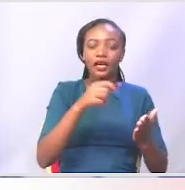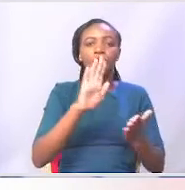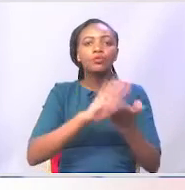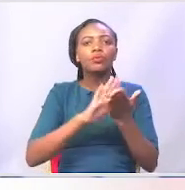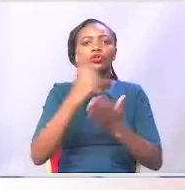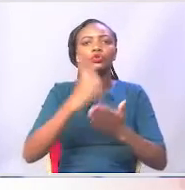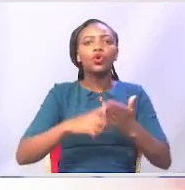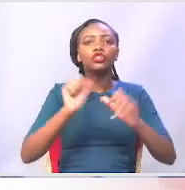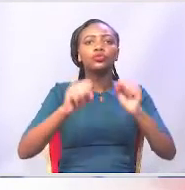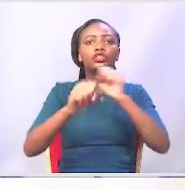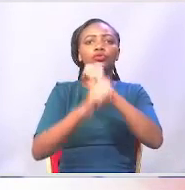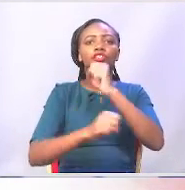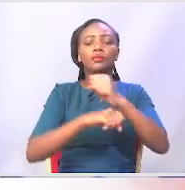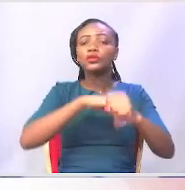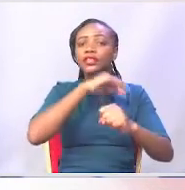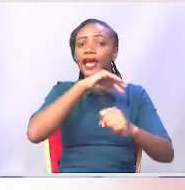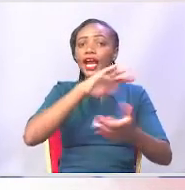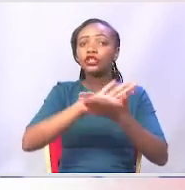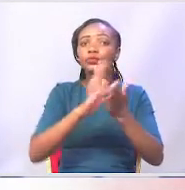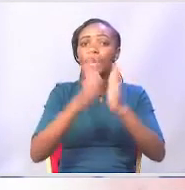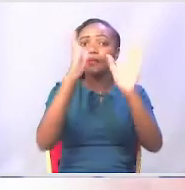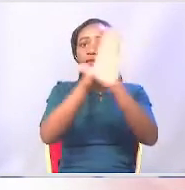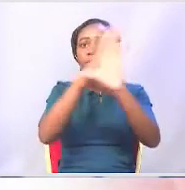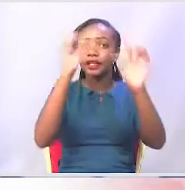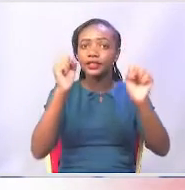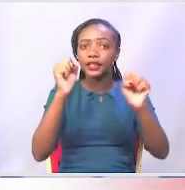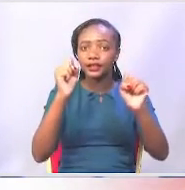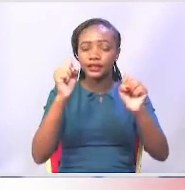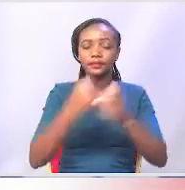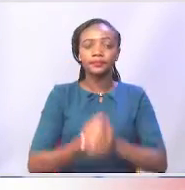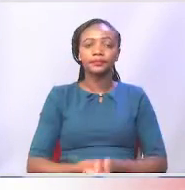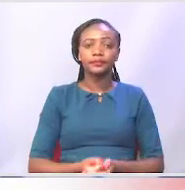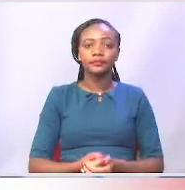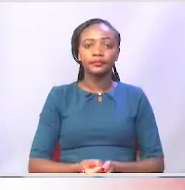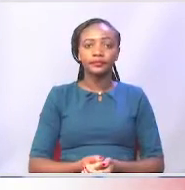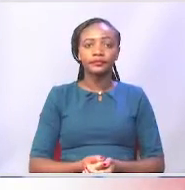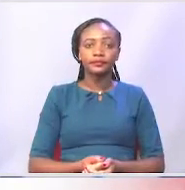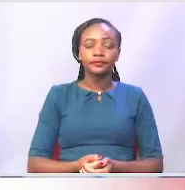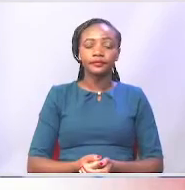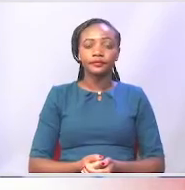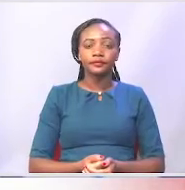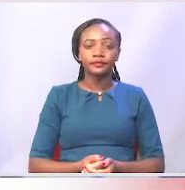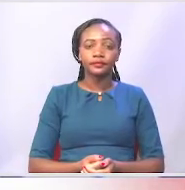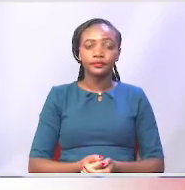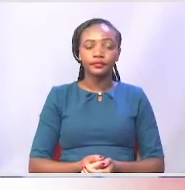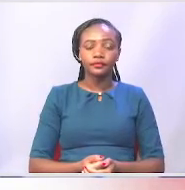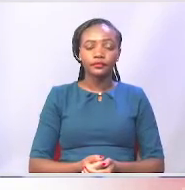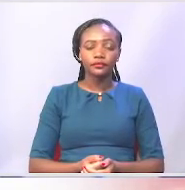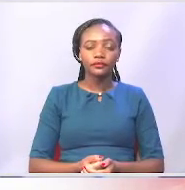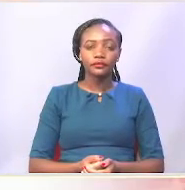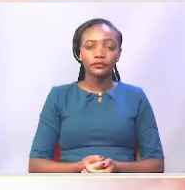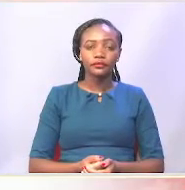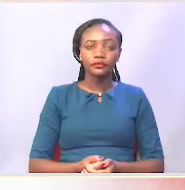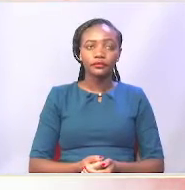Odinga katika kiti cha urais lakini kusimamisha wagombea katika viti vingine. Mike Kagongo na taarifa